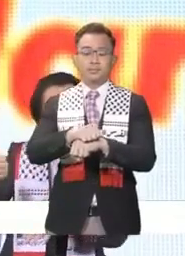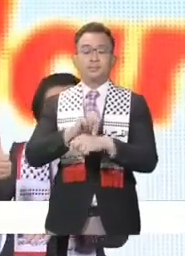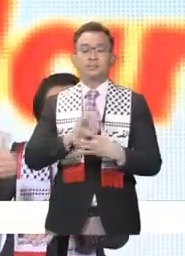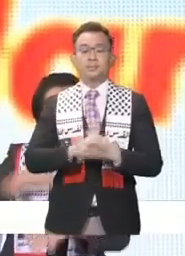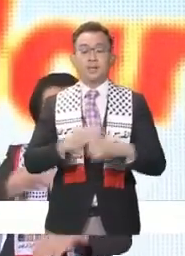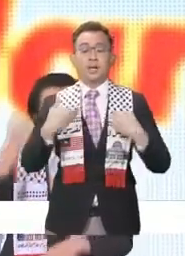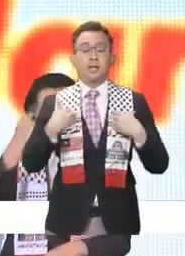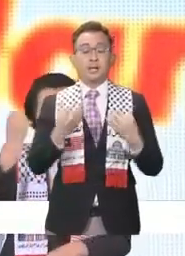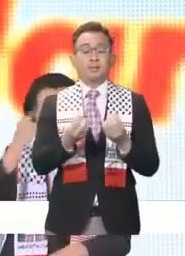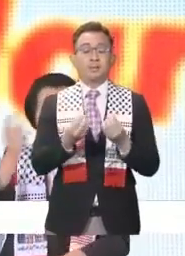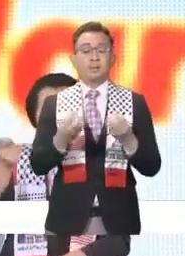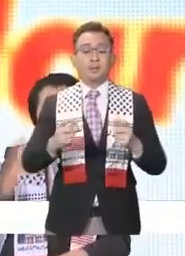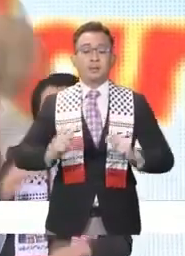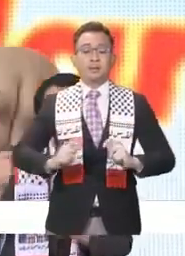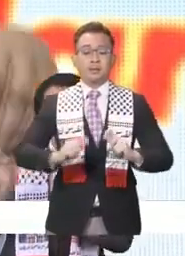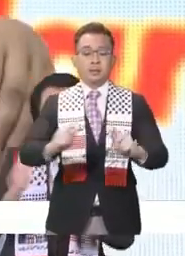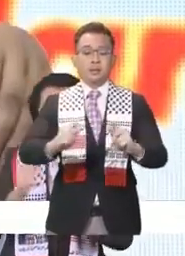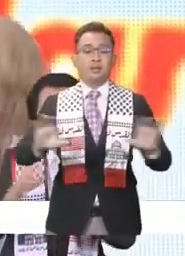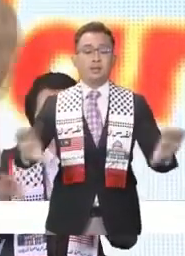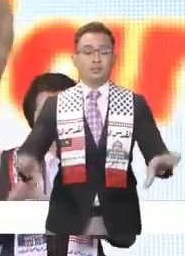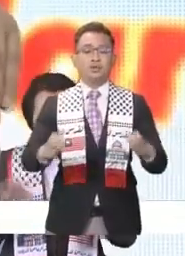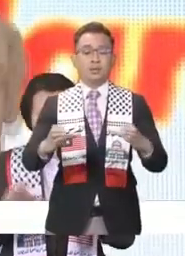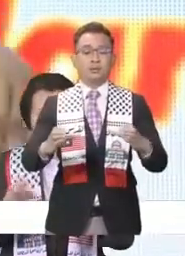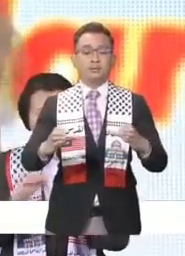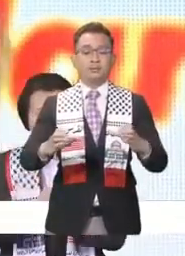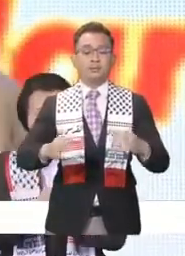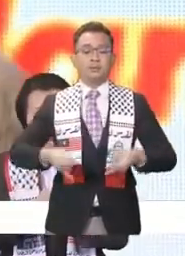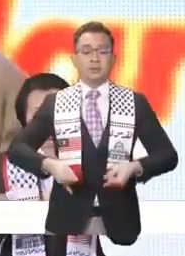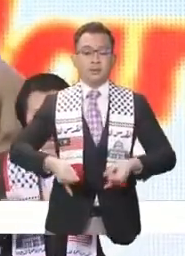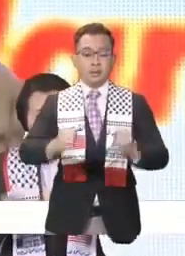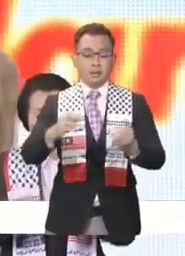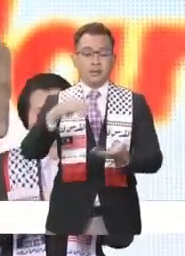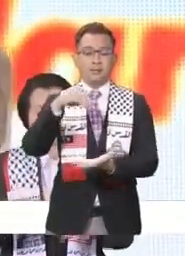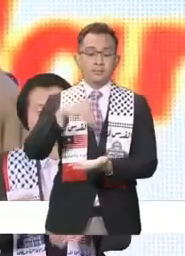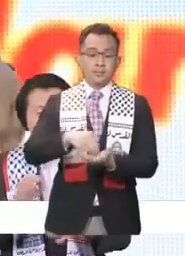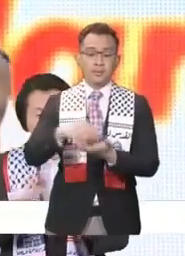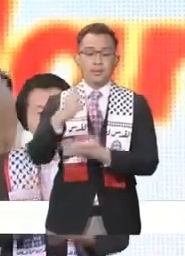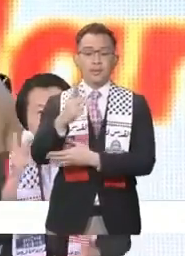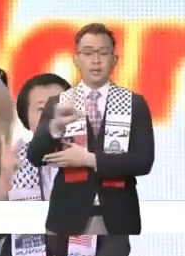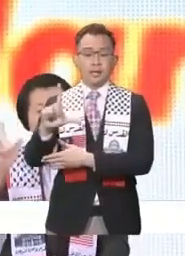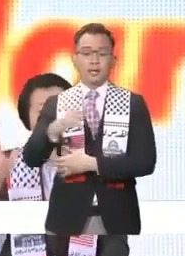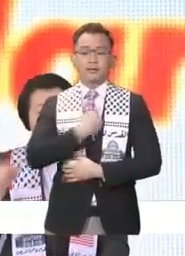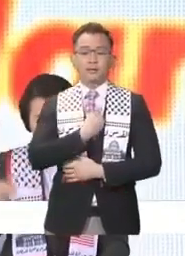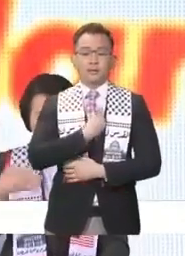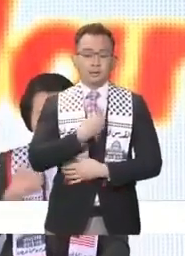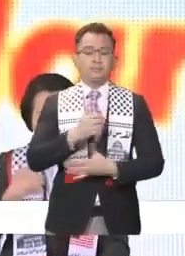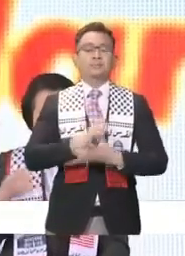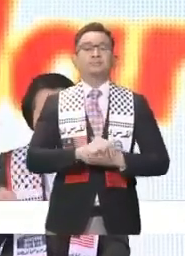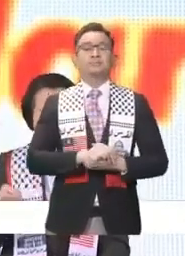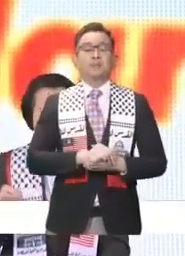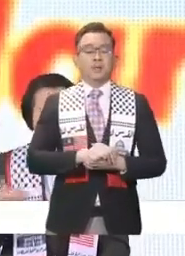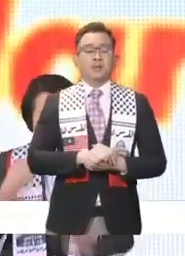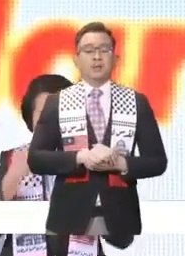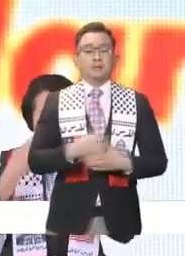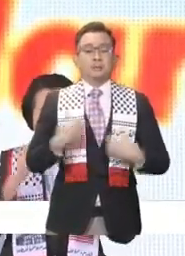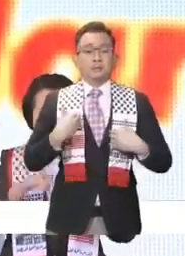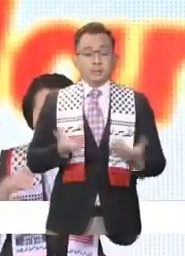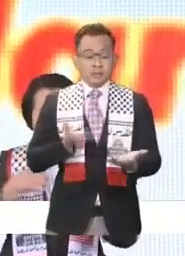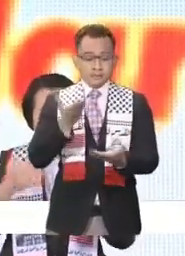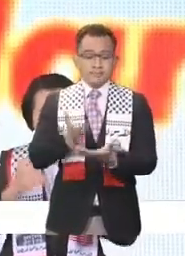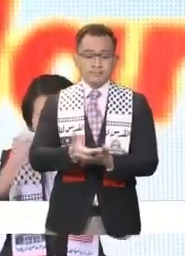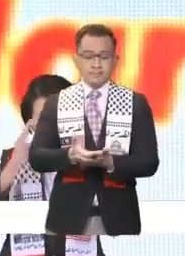tahu ada beberapa tindakan diambil dijalankan di Kuala Lumpur sendiri tetapi saya nak ada